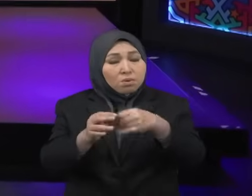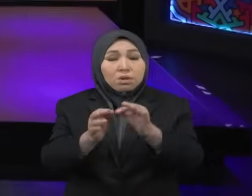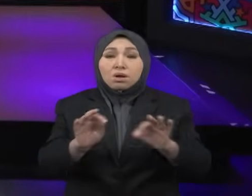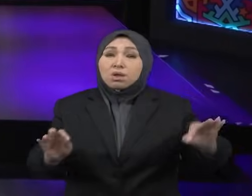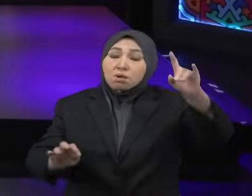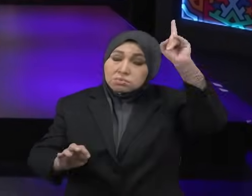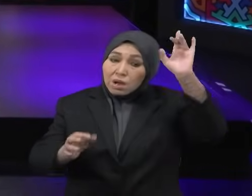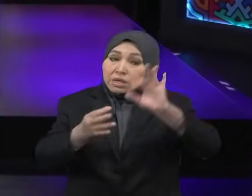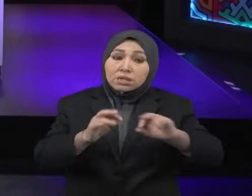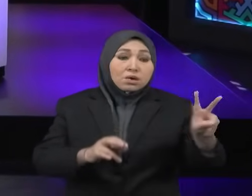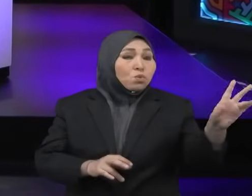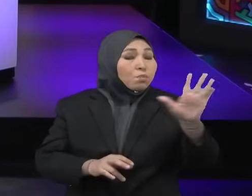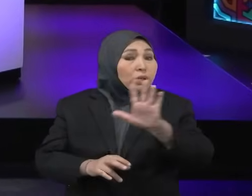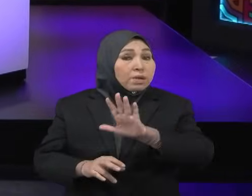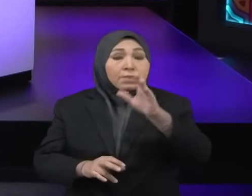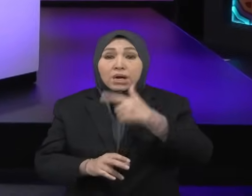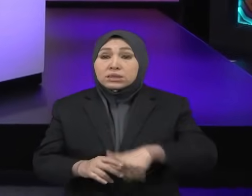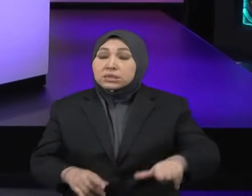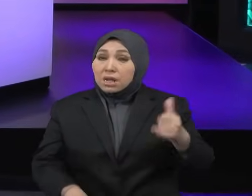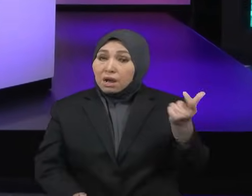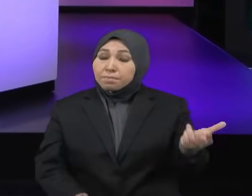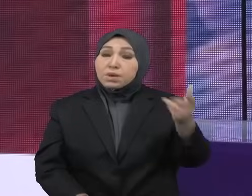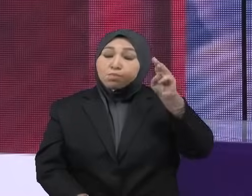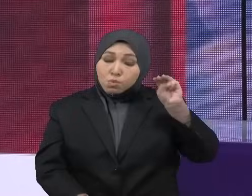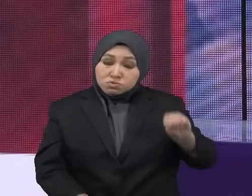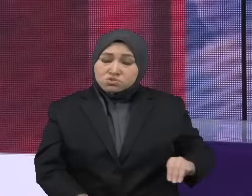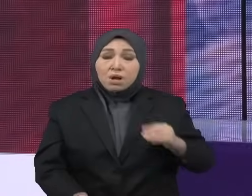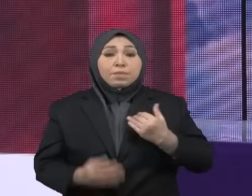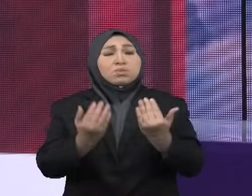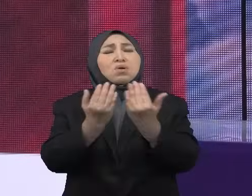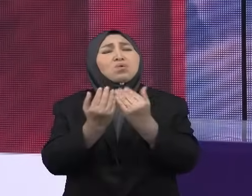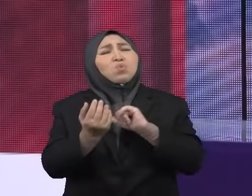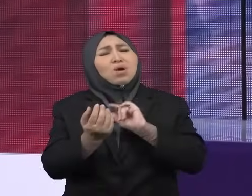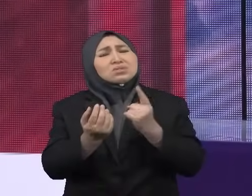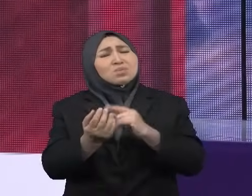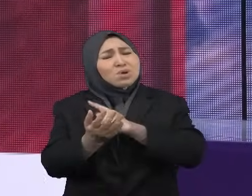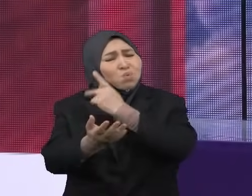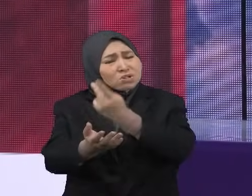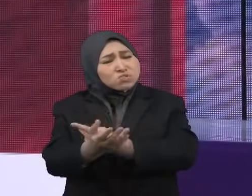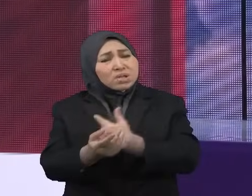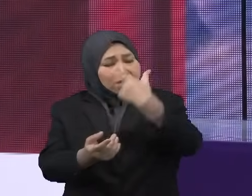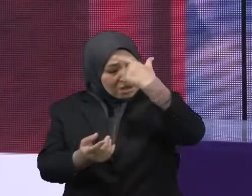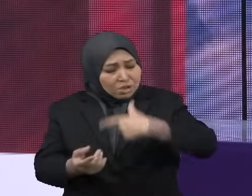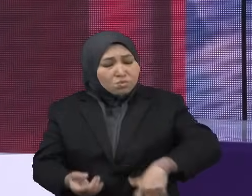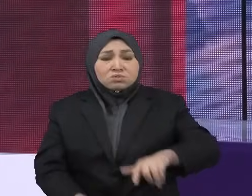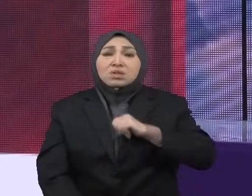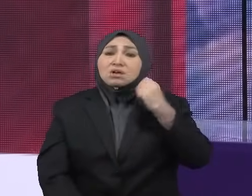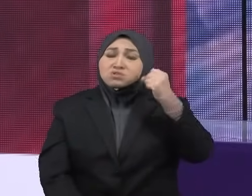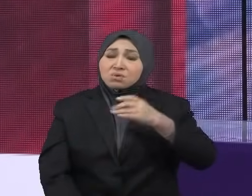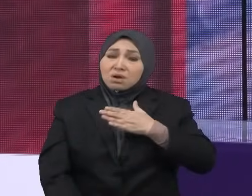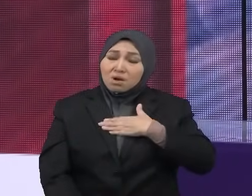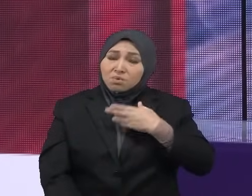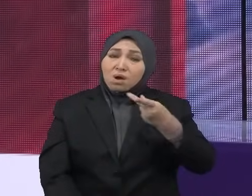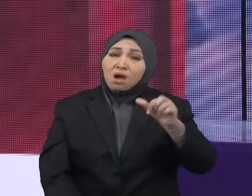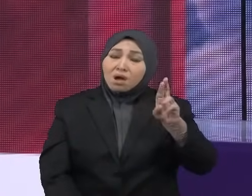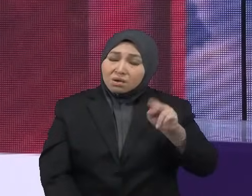Nazim. Ayat yang ke-25, Nabi Musa berdoa, berkata, ya Tuhanku, aku hanya menguasai diriku sendiri dan saudaraku, oleh itu